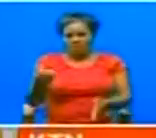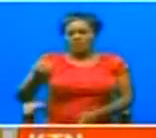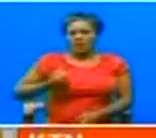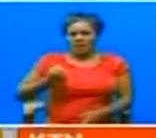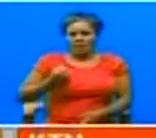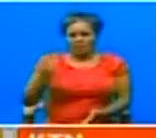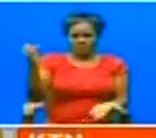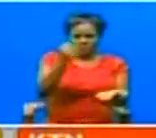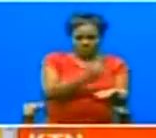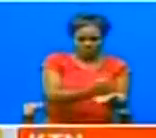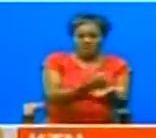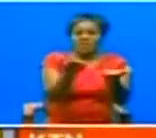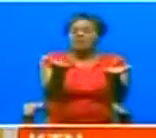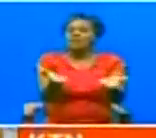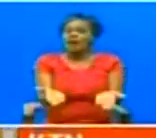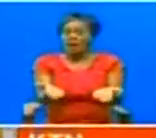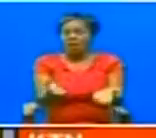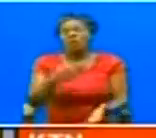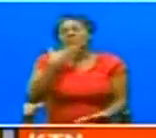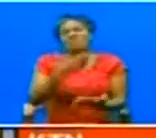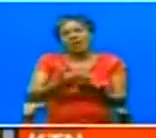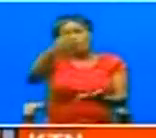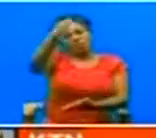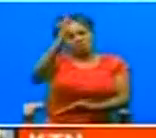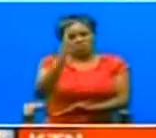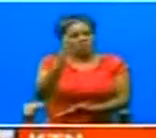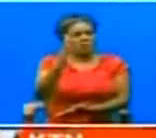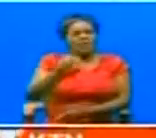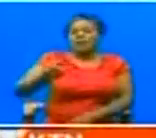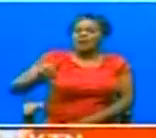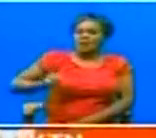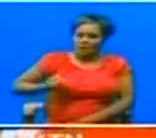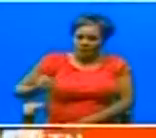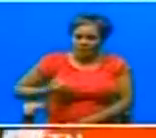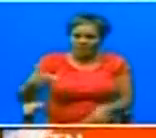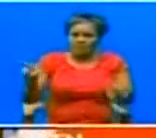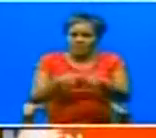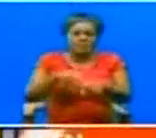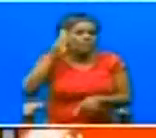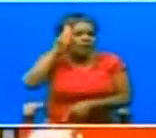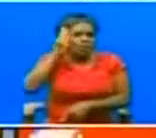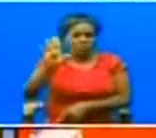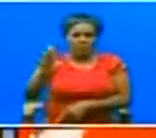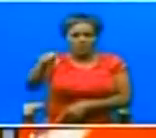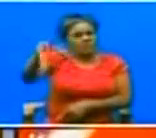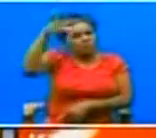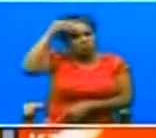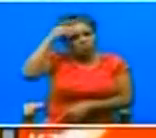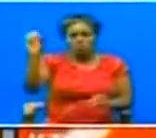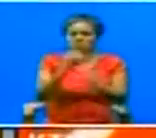ameadmitiwa, ndio sasa tunashukuru Mungu. Khadija ambaye kulingana na mjombake,